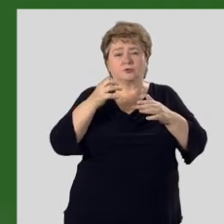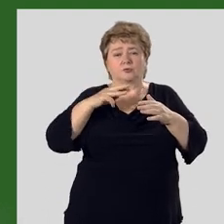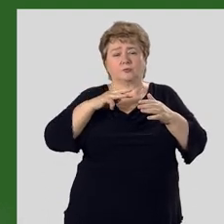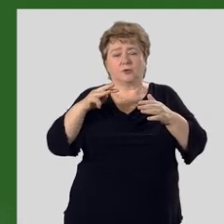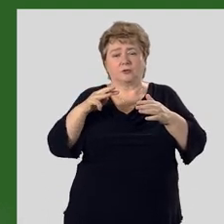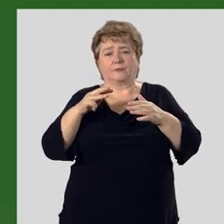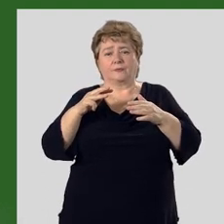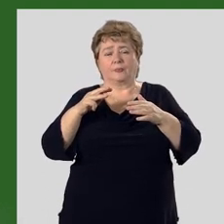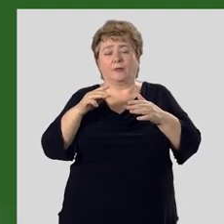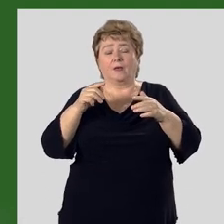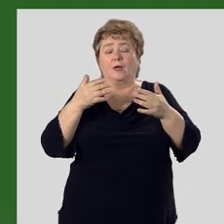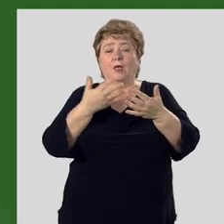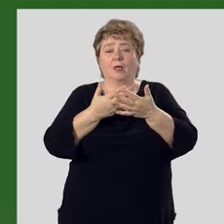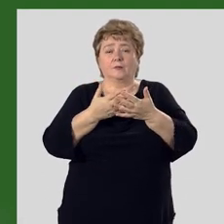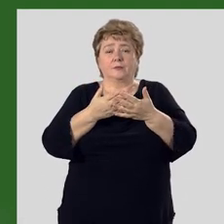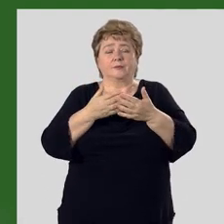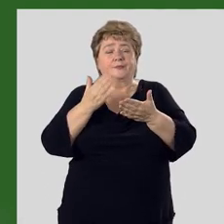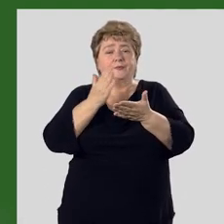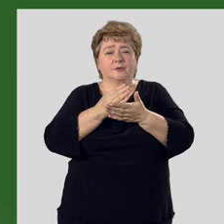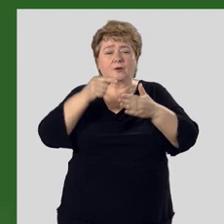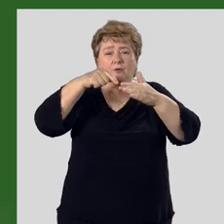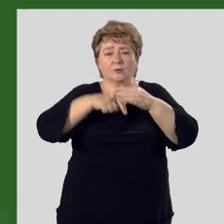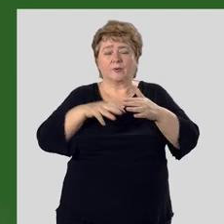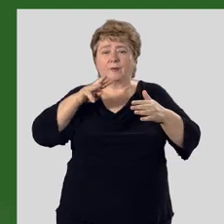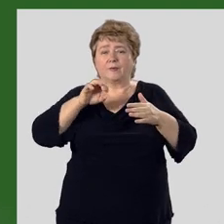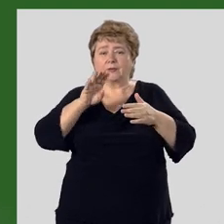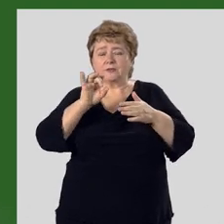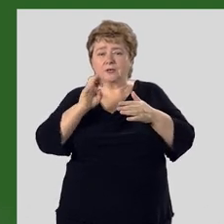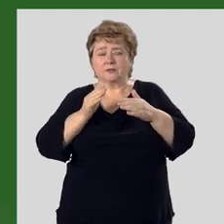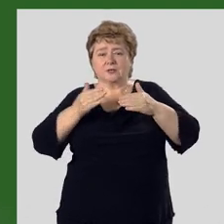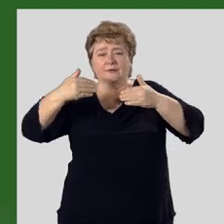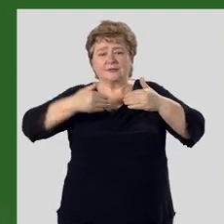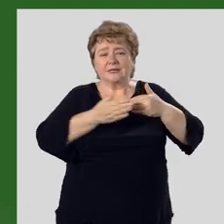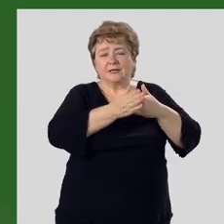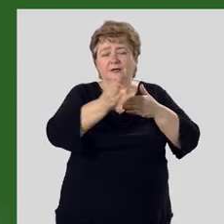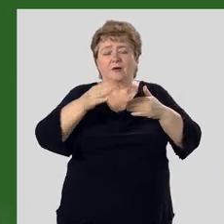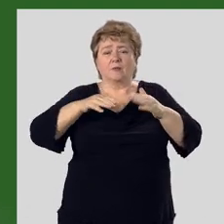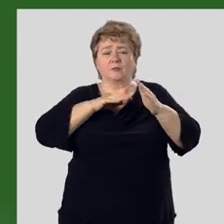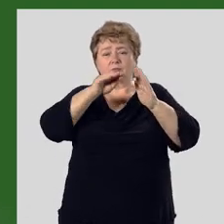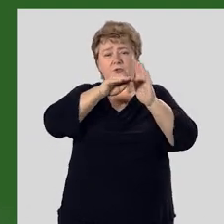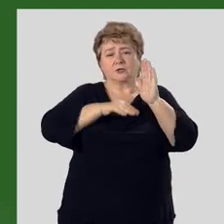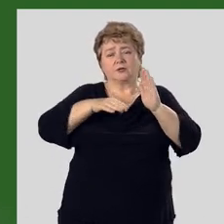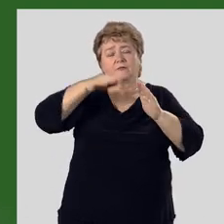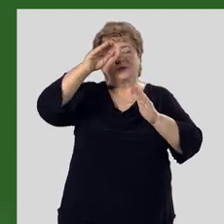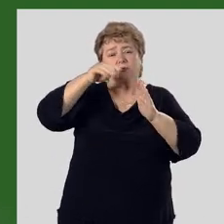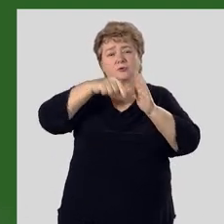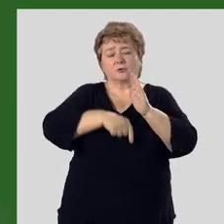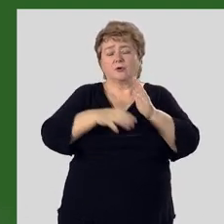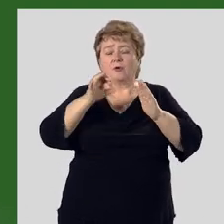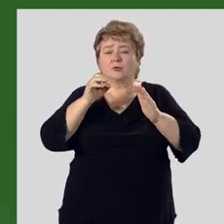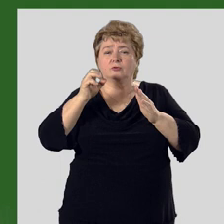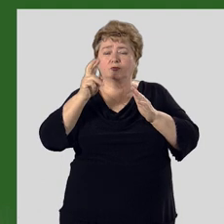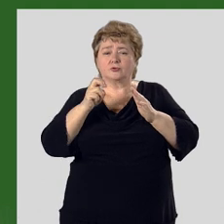метров. А вот преобладающие глубины Мексиканского залива по шкале высот и глубин от